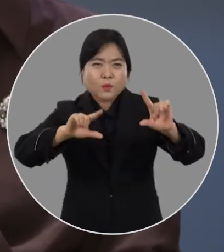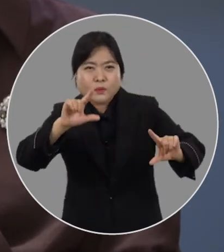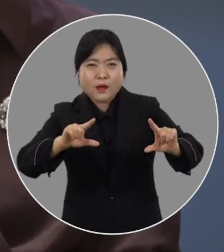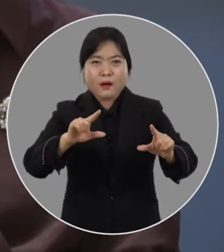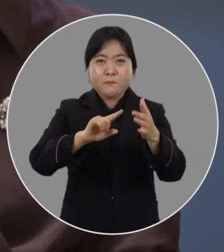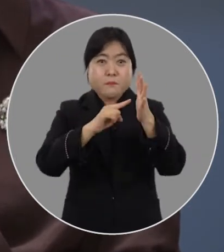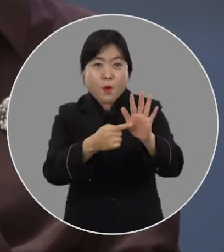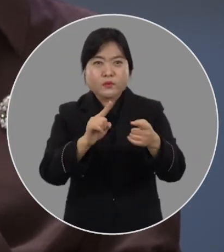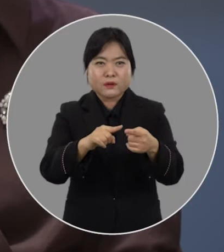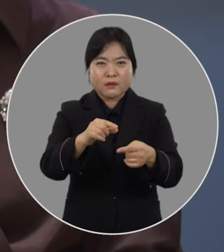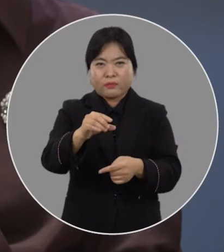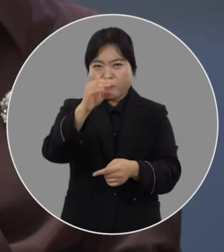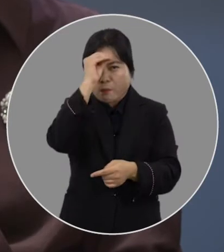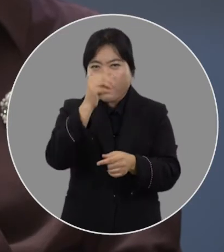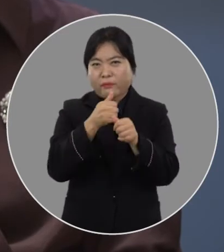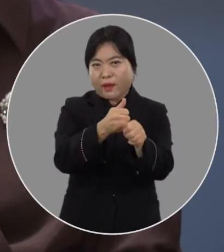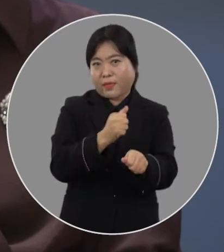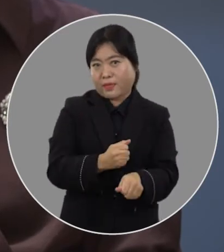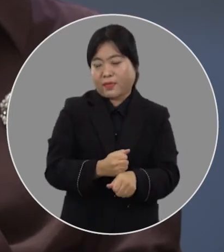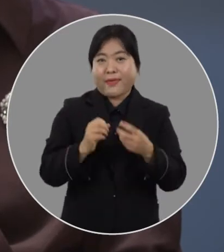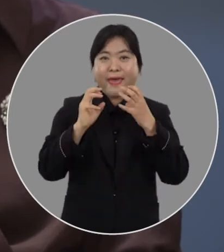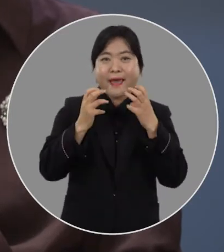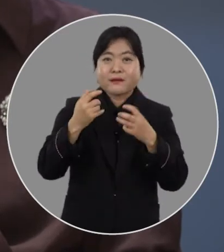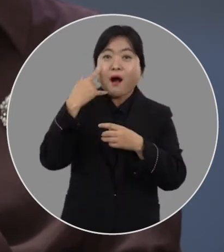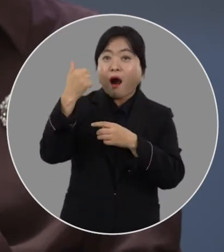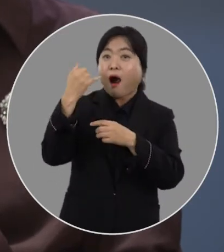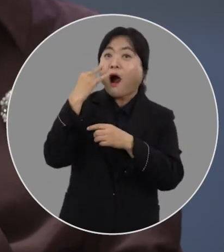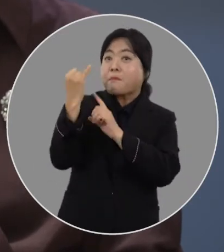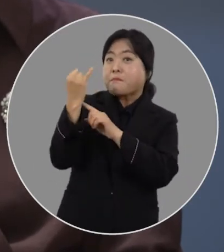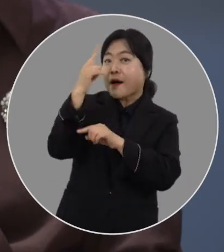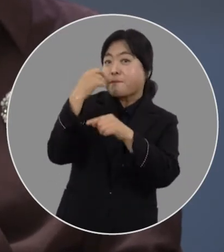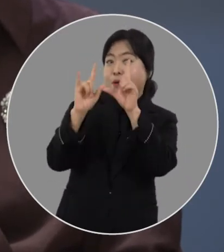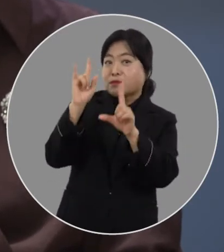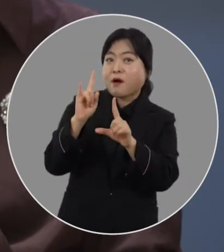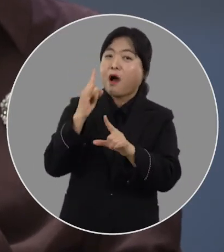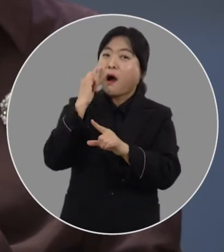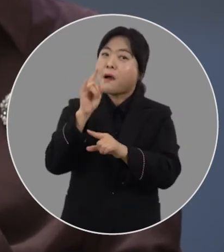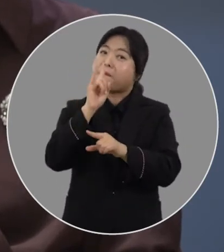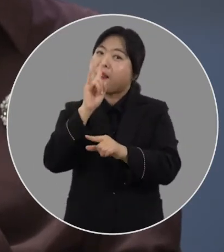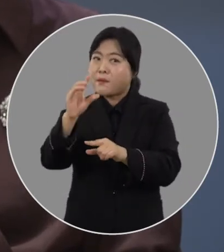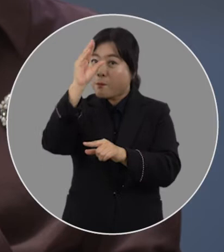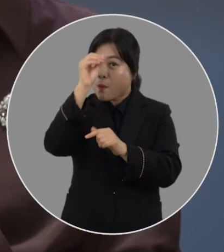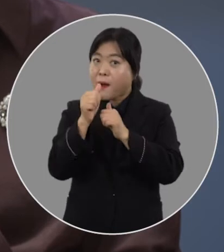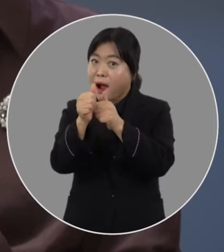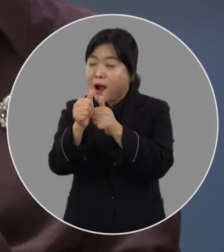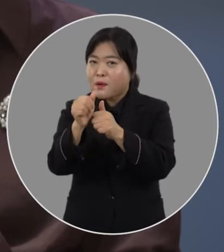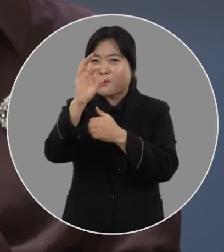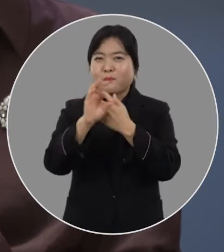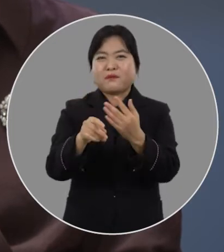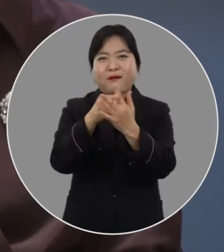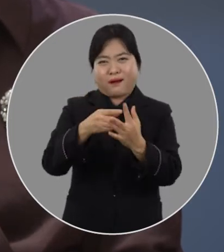표현 등을 모방하게 되는데요. 아기들이 엄마의 표정과 표현을 모방하는 것을 보면 잘 알 수